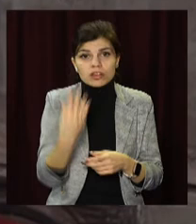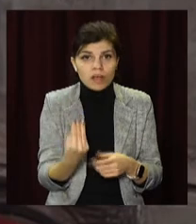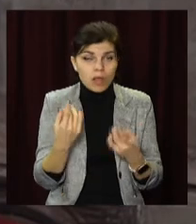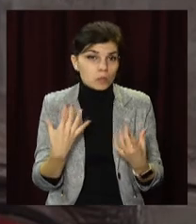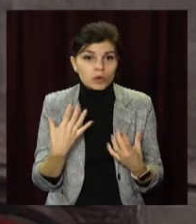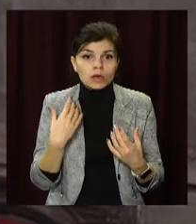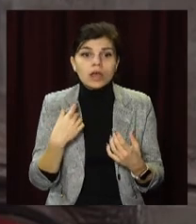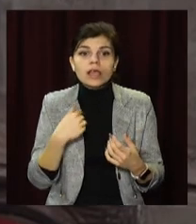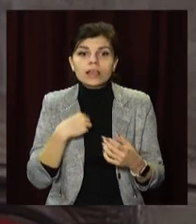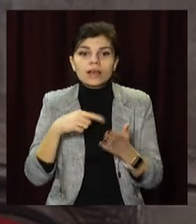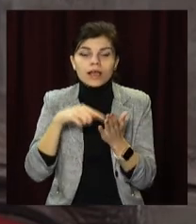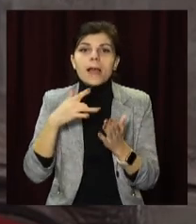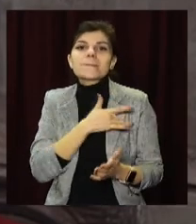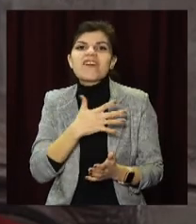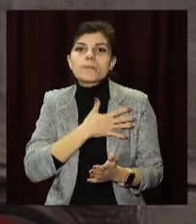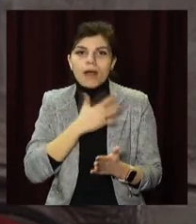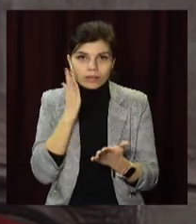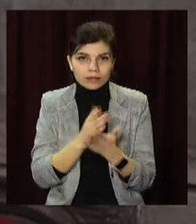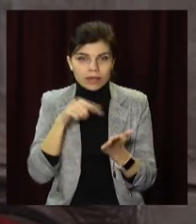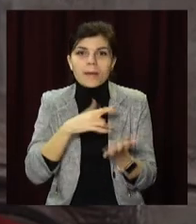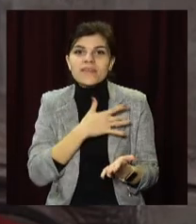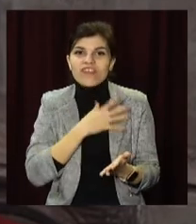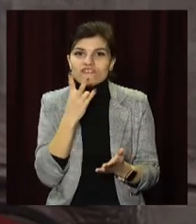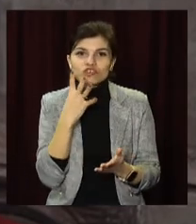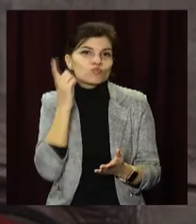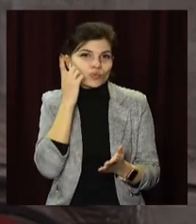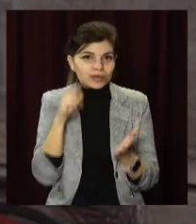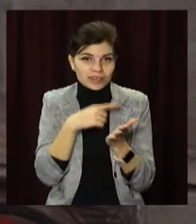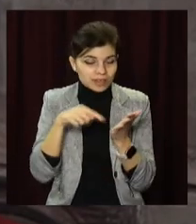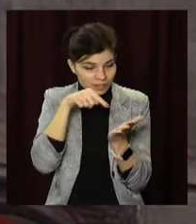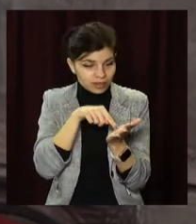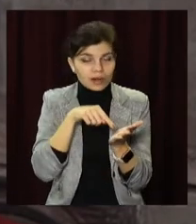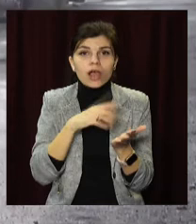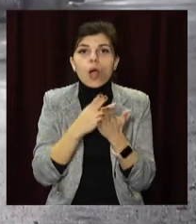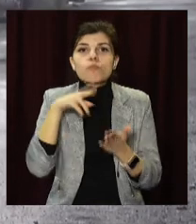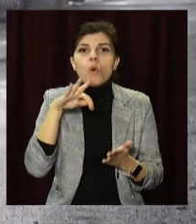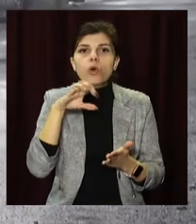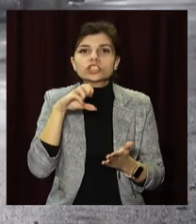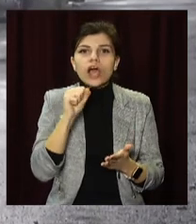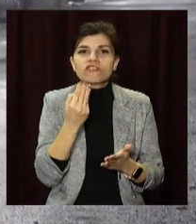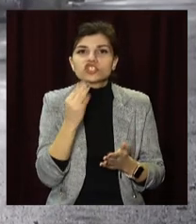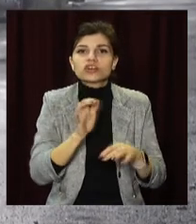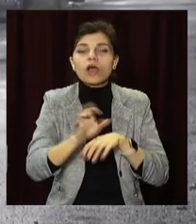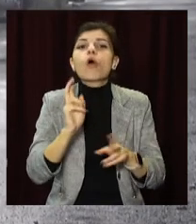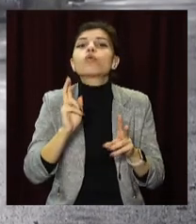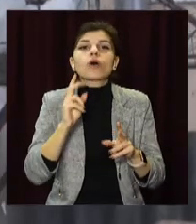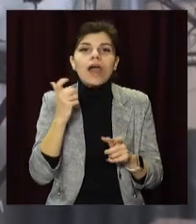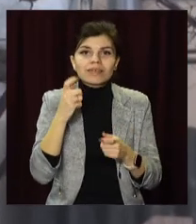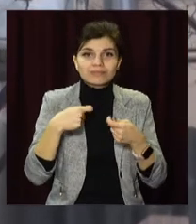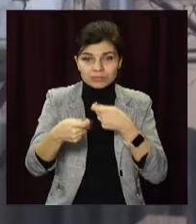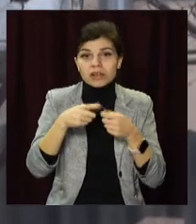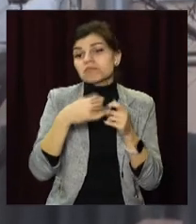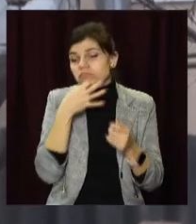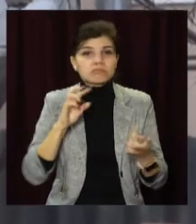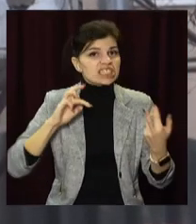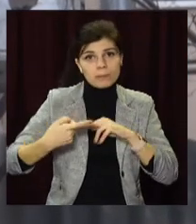ну, «Приват24», нажимаємо кнопочку «Поставщик», міняємо поставщика. Змінити постачальника можуть як жителі